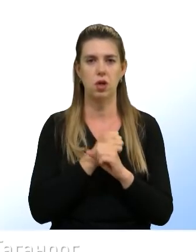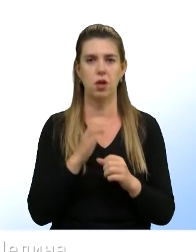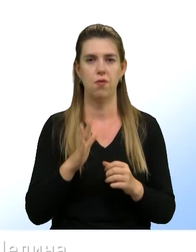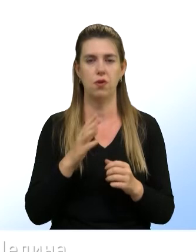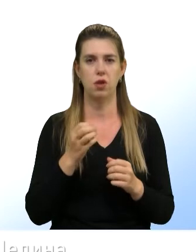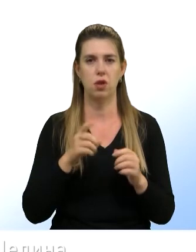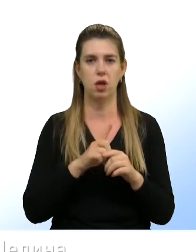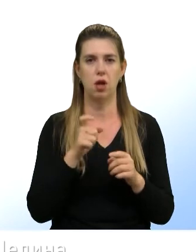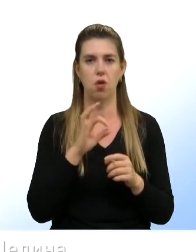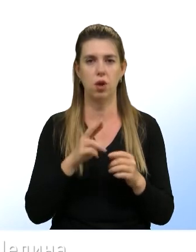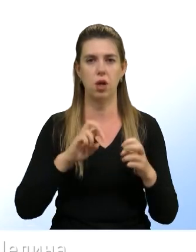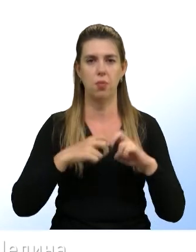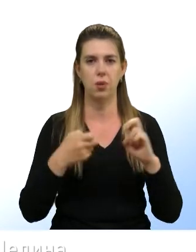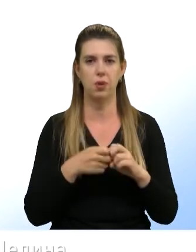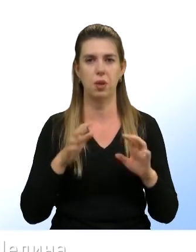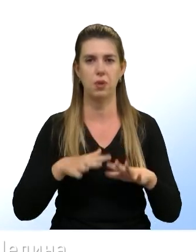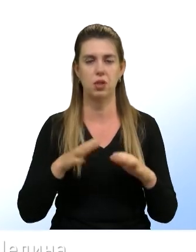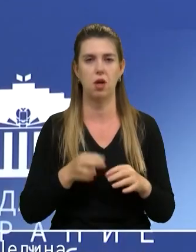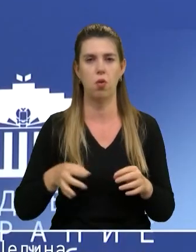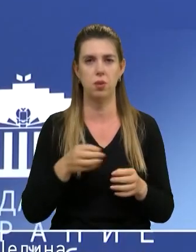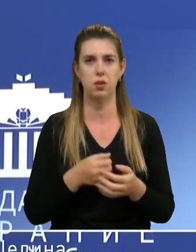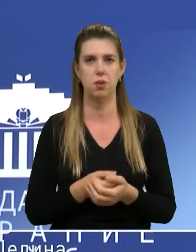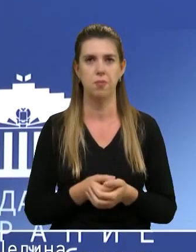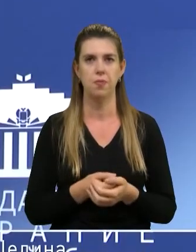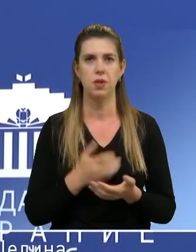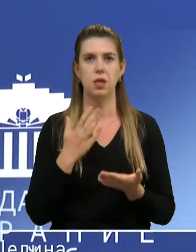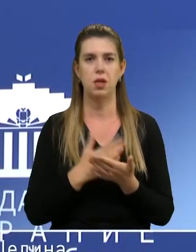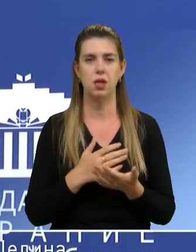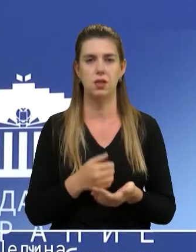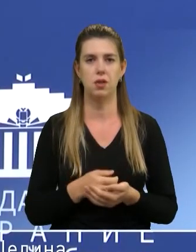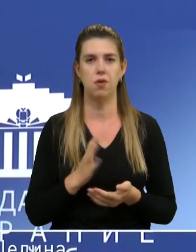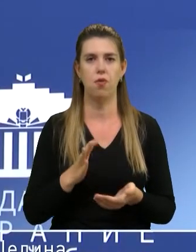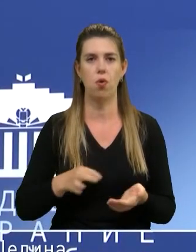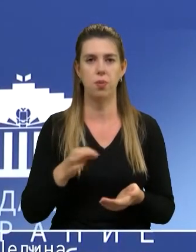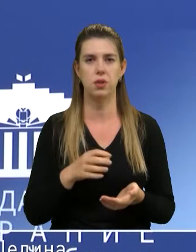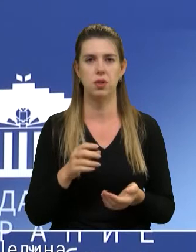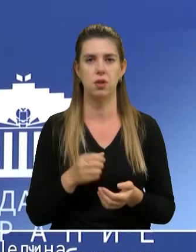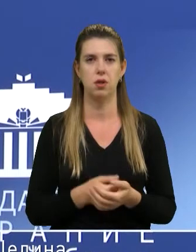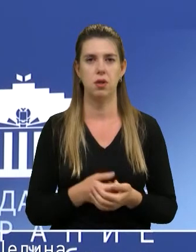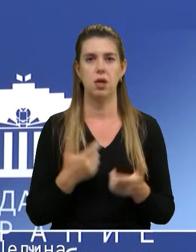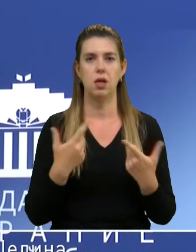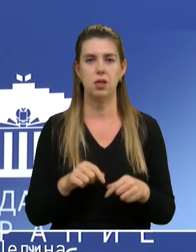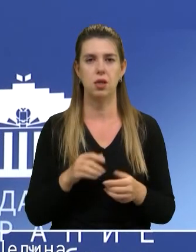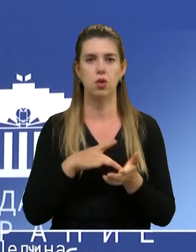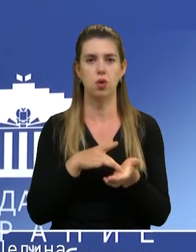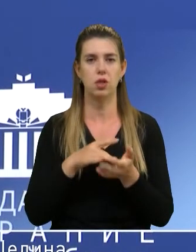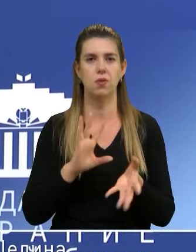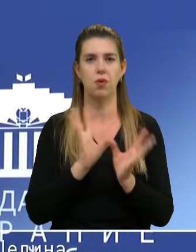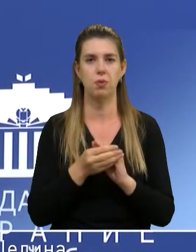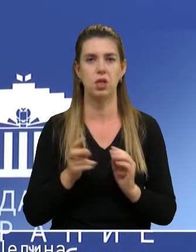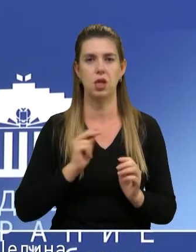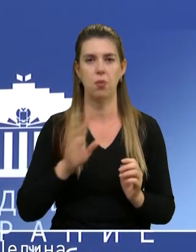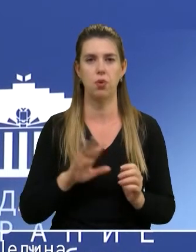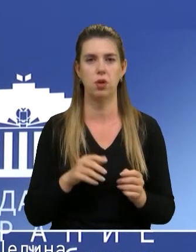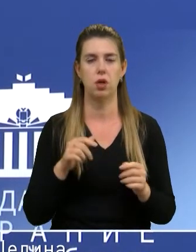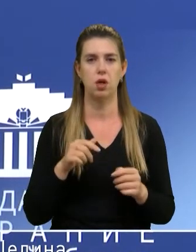наиболее экологопроблематичных местах области. Есть в области регионы, наверное, где туризм вообще не работает. Это